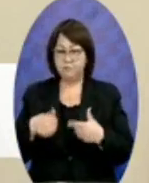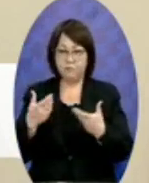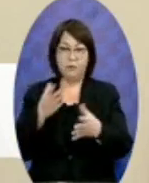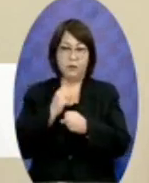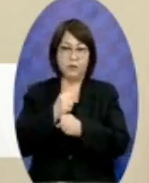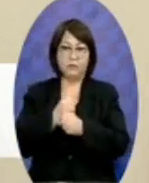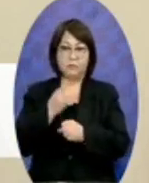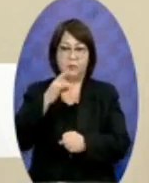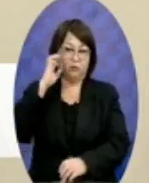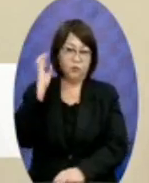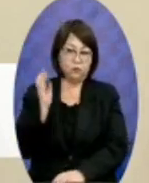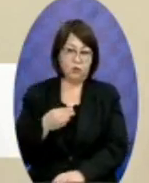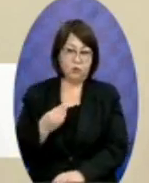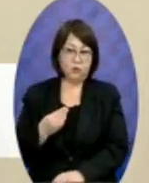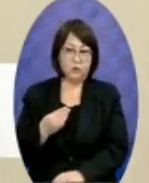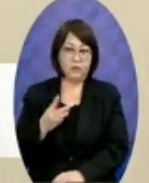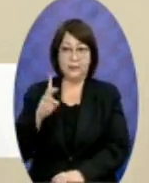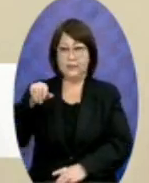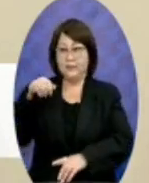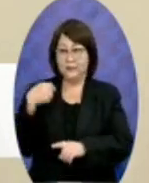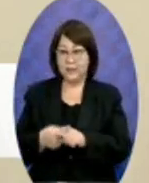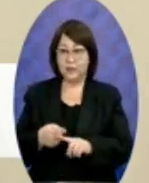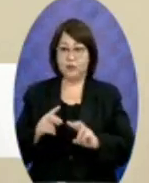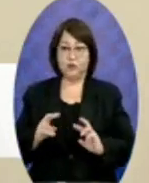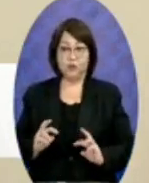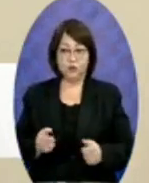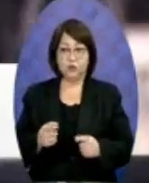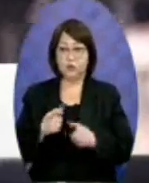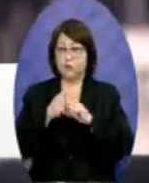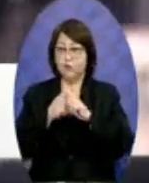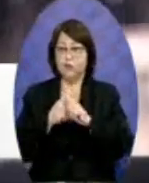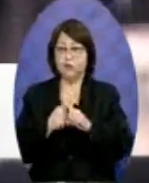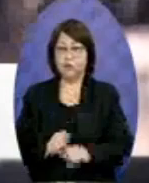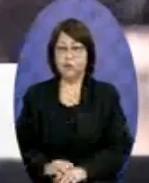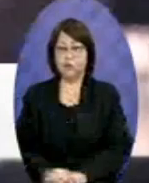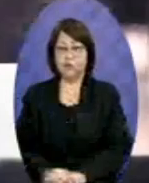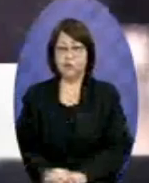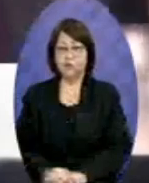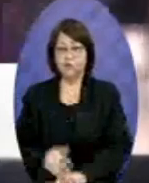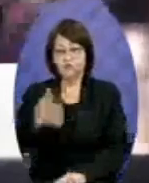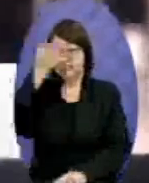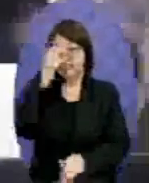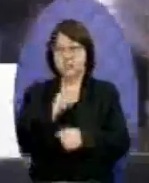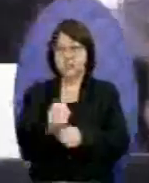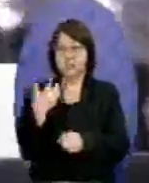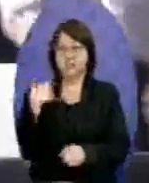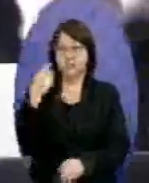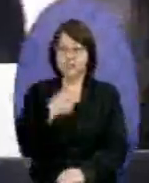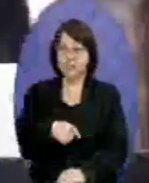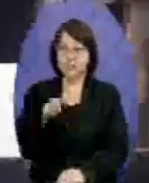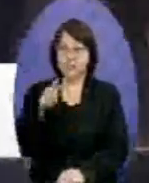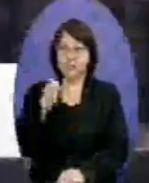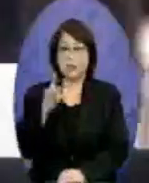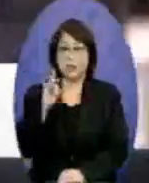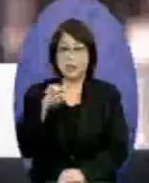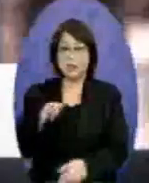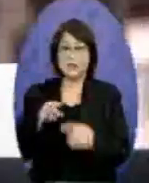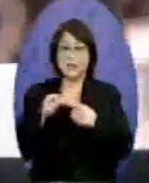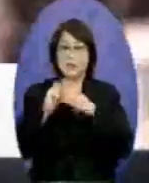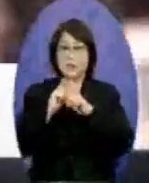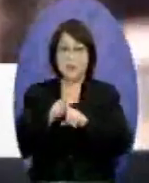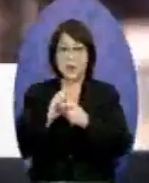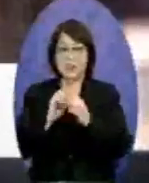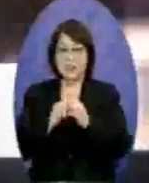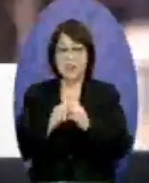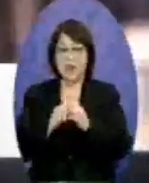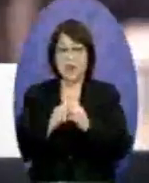тодорхойлтыг дахиж өөрчлөхийг хориглосон. Төрийн албанд мэрит зарчим хэрэгжүүлнэ гэж шийдвэр гаргачихад ярьдагч